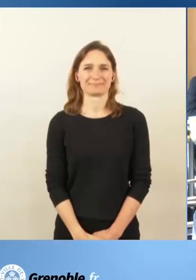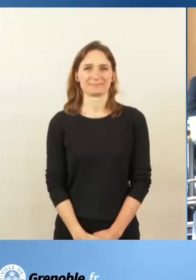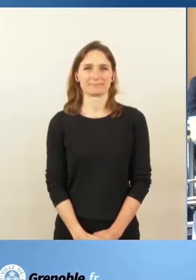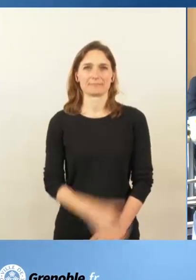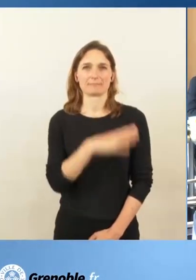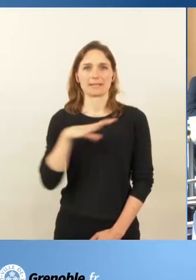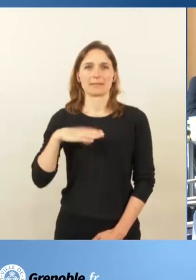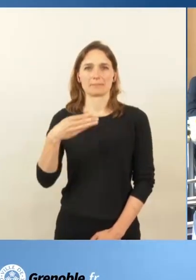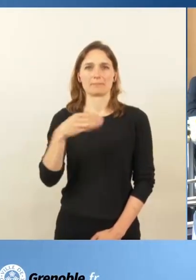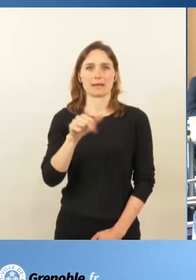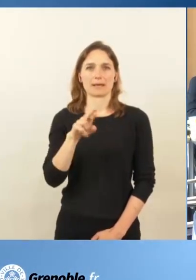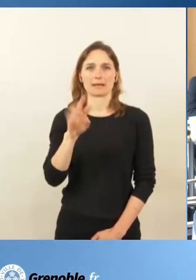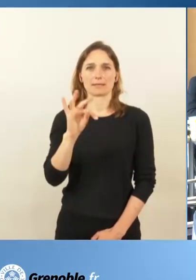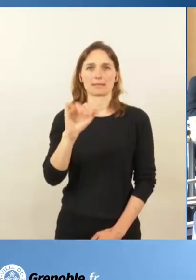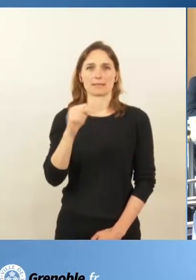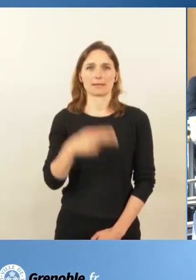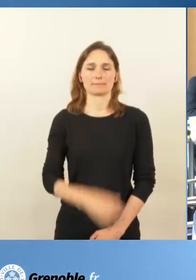à Martin